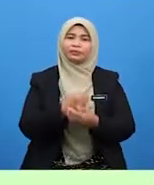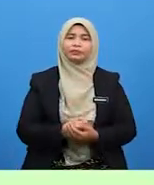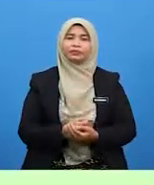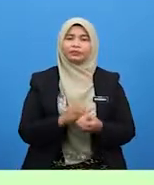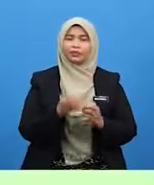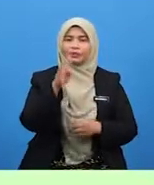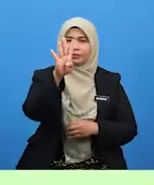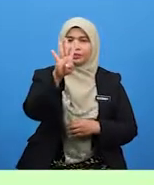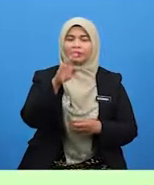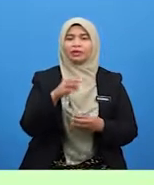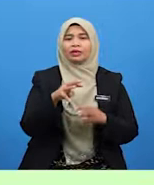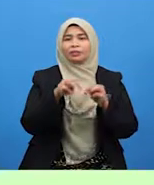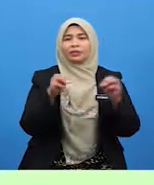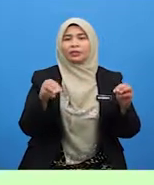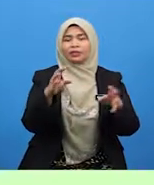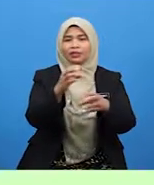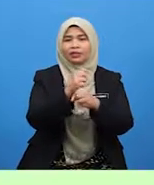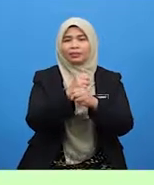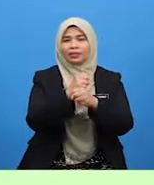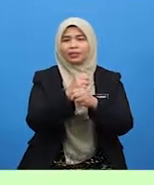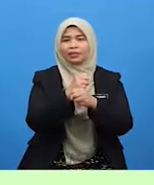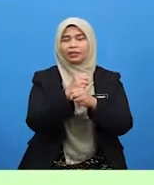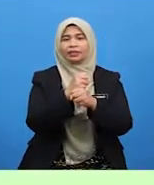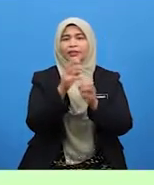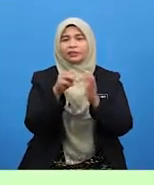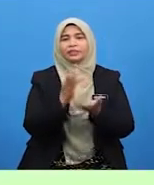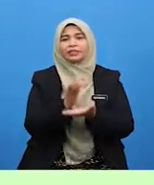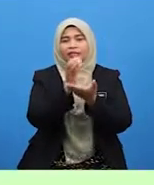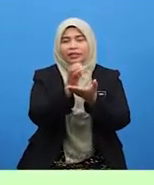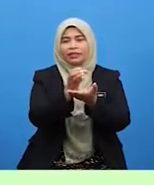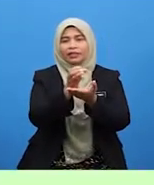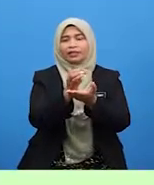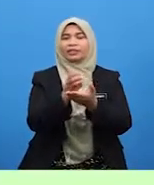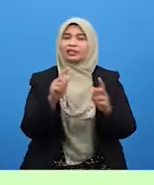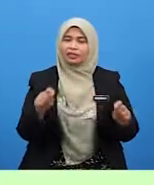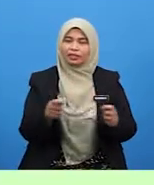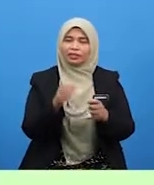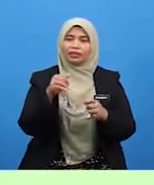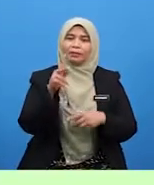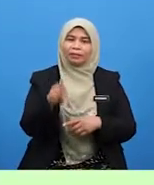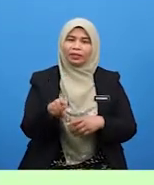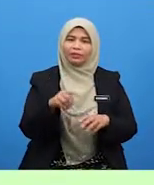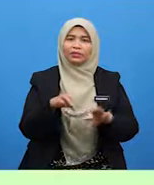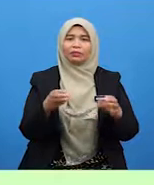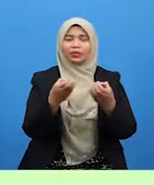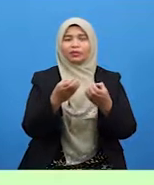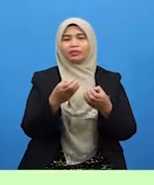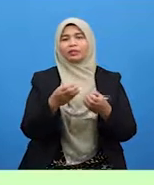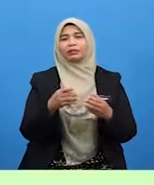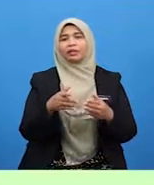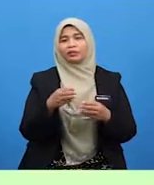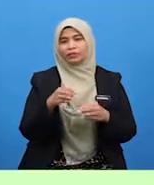Keempat, murid-murid dapat mencadangkan tindakan yang perlu dilakukan